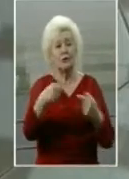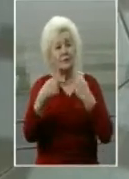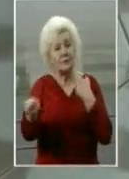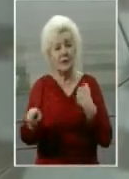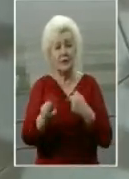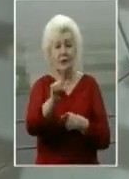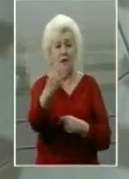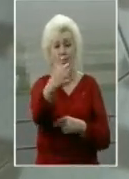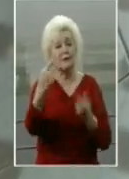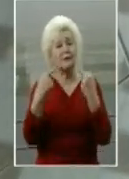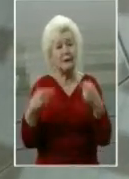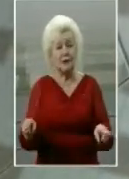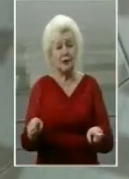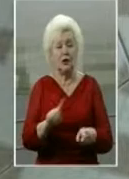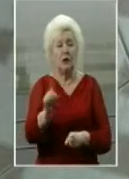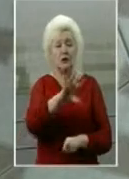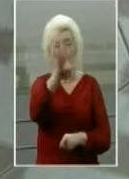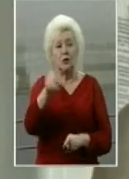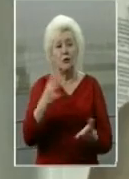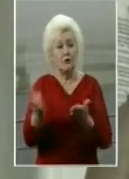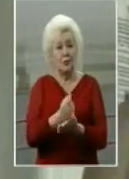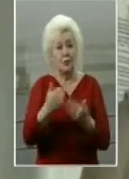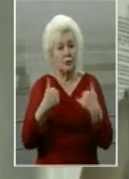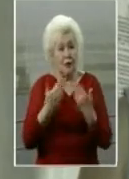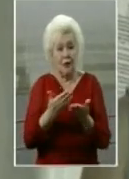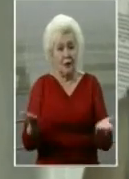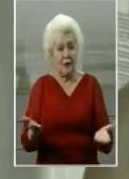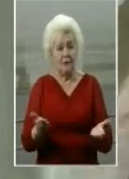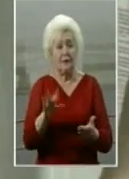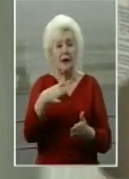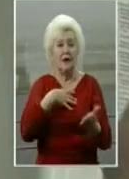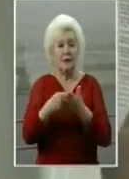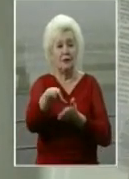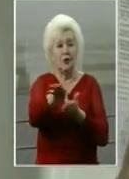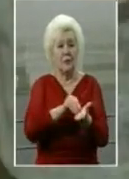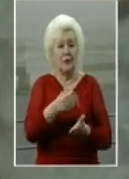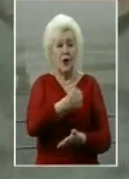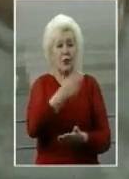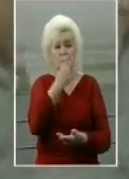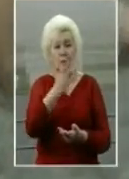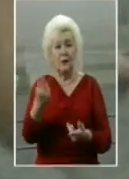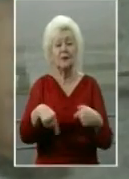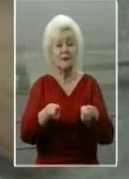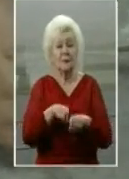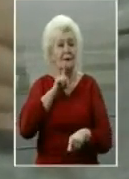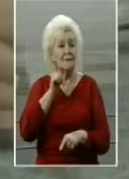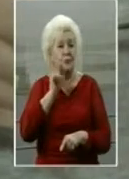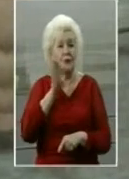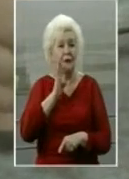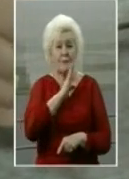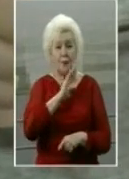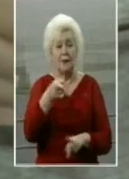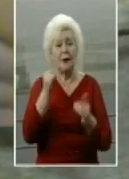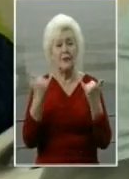так, що вони інші. Чому у всіх виходить, а в неї ні? Я і своїм прикладом хочу показати, адже я теж молода мама, що